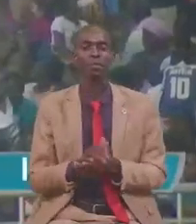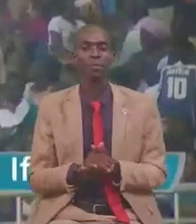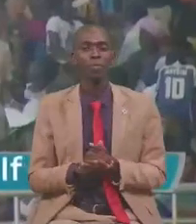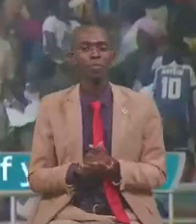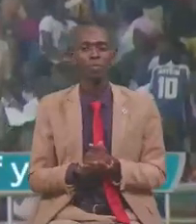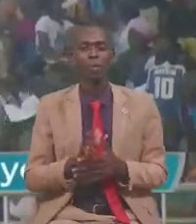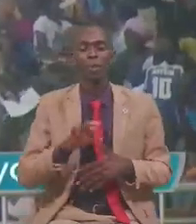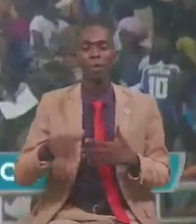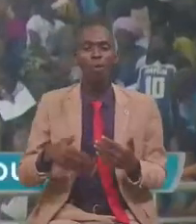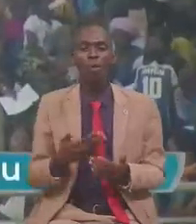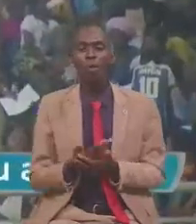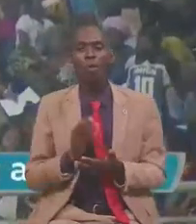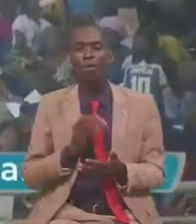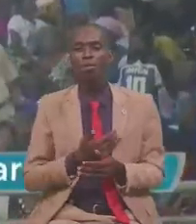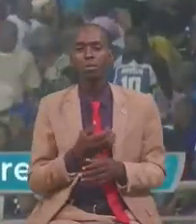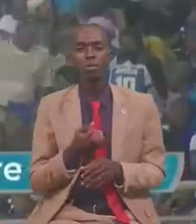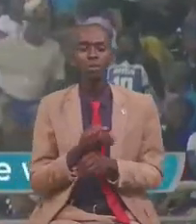soir.